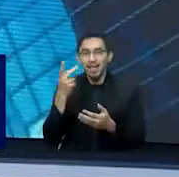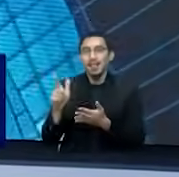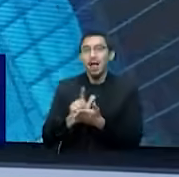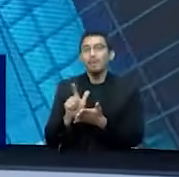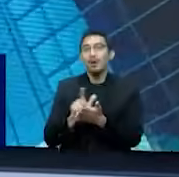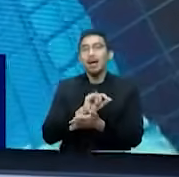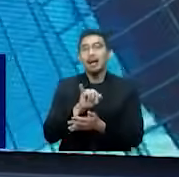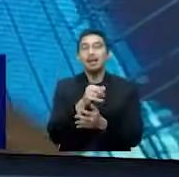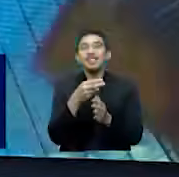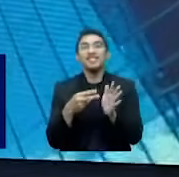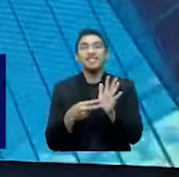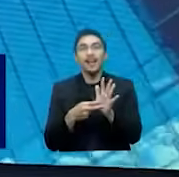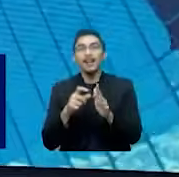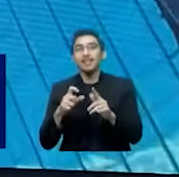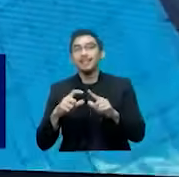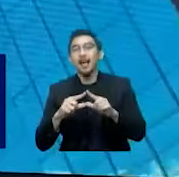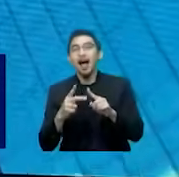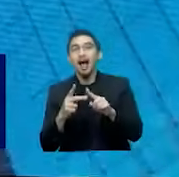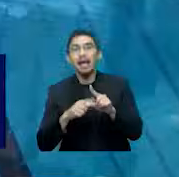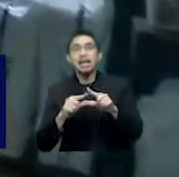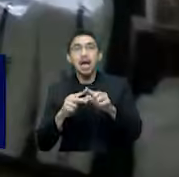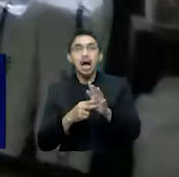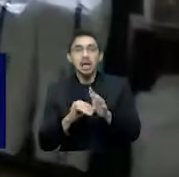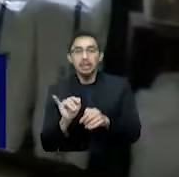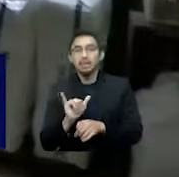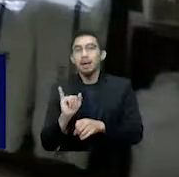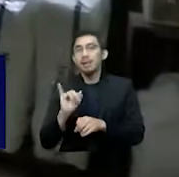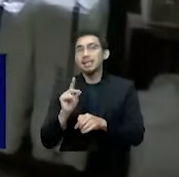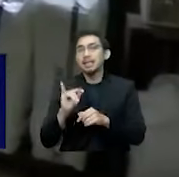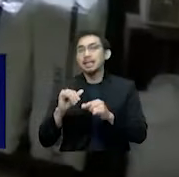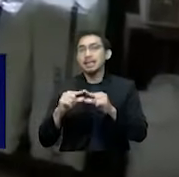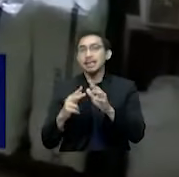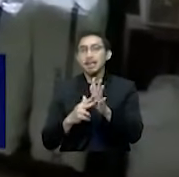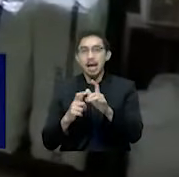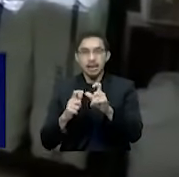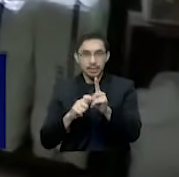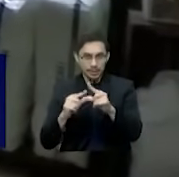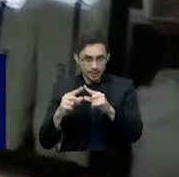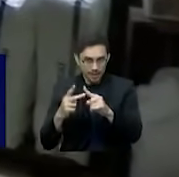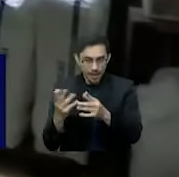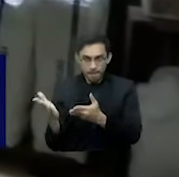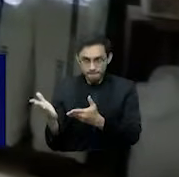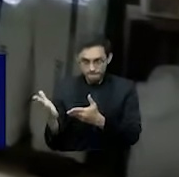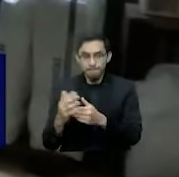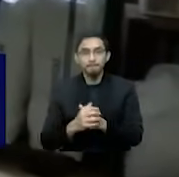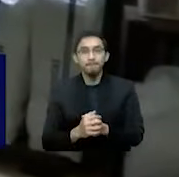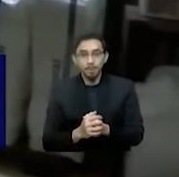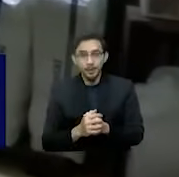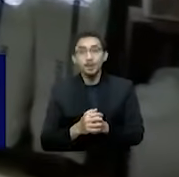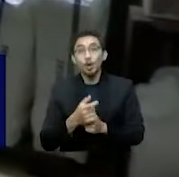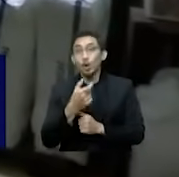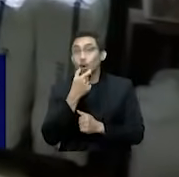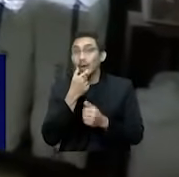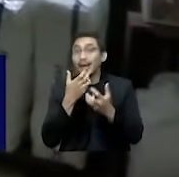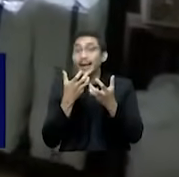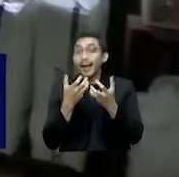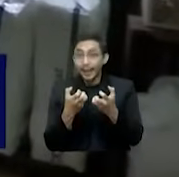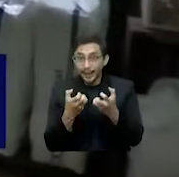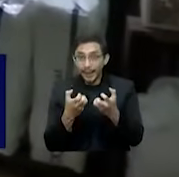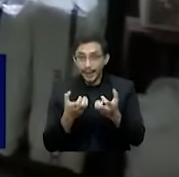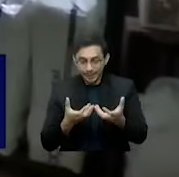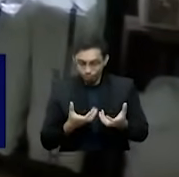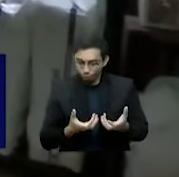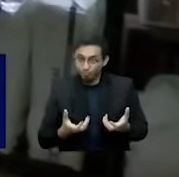Cahyani dan Irian Syah. Pemirsa, menyajikan kue kering pada Hari Raya Idul Fitri masih menjadi